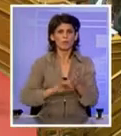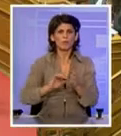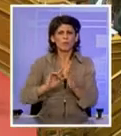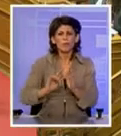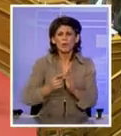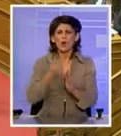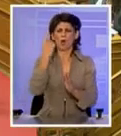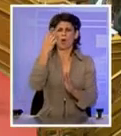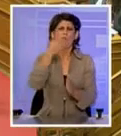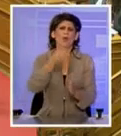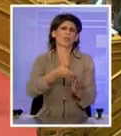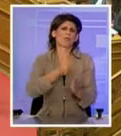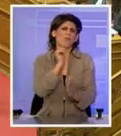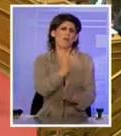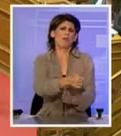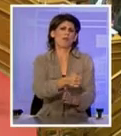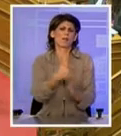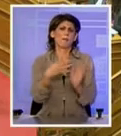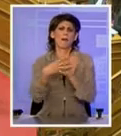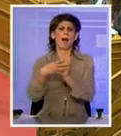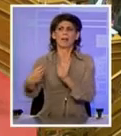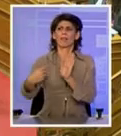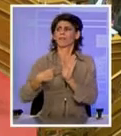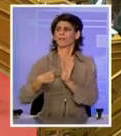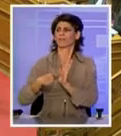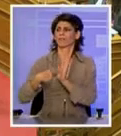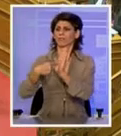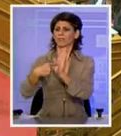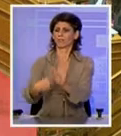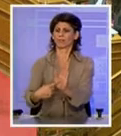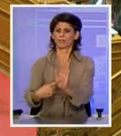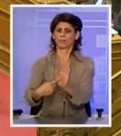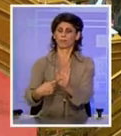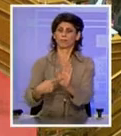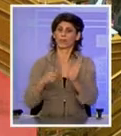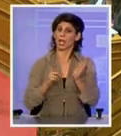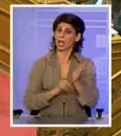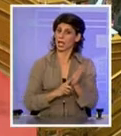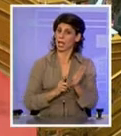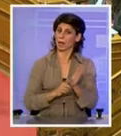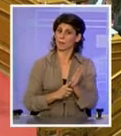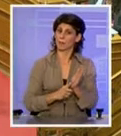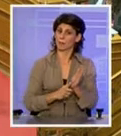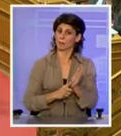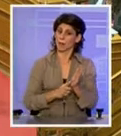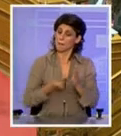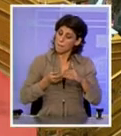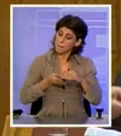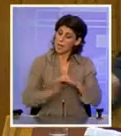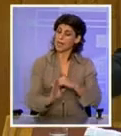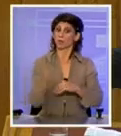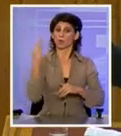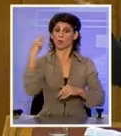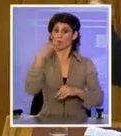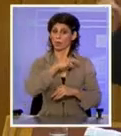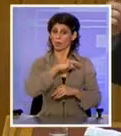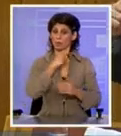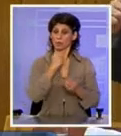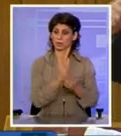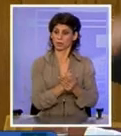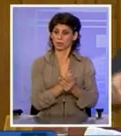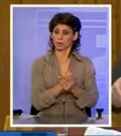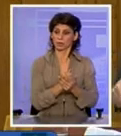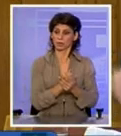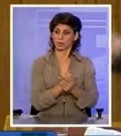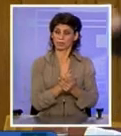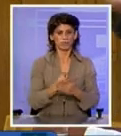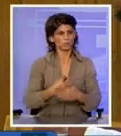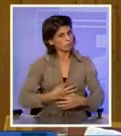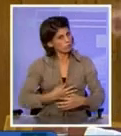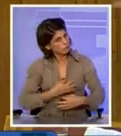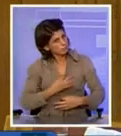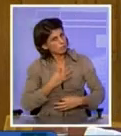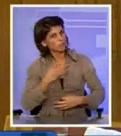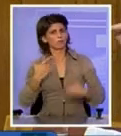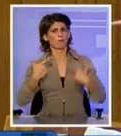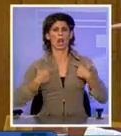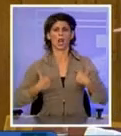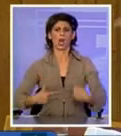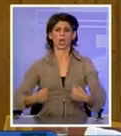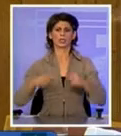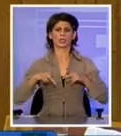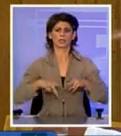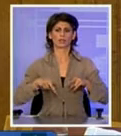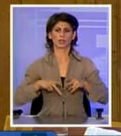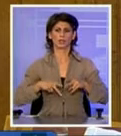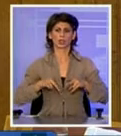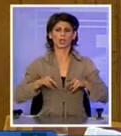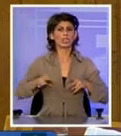παράδειγμα. Έπρεπε να δώσει το παράδειγμα διά του Πρωθυπουργού, αλλά και διά των εντύμων μελών της